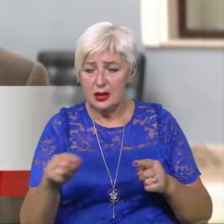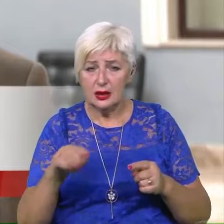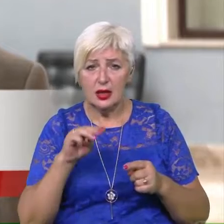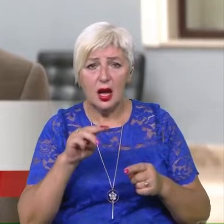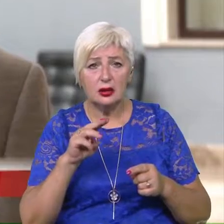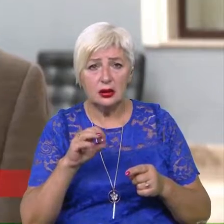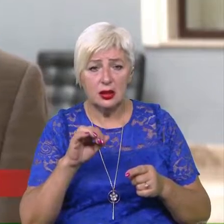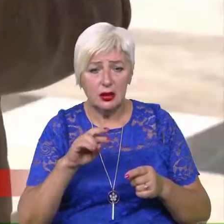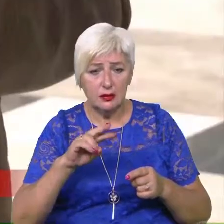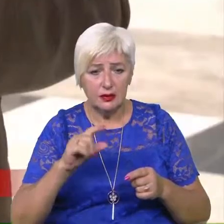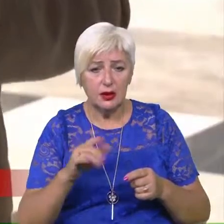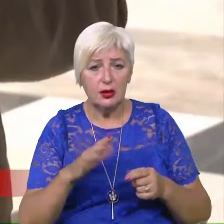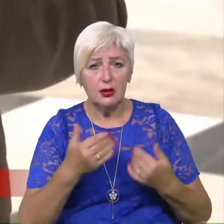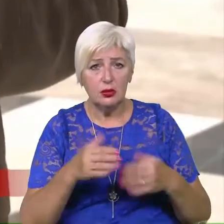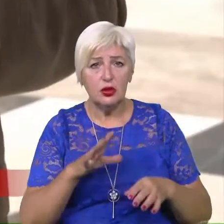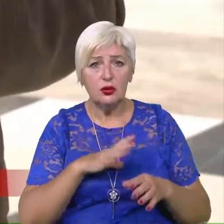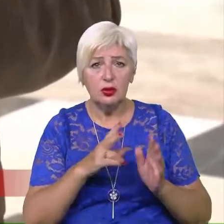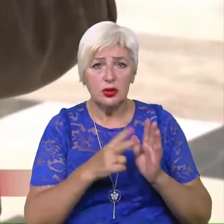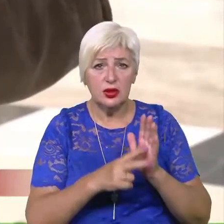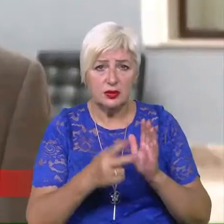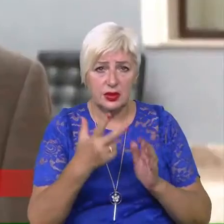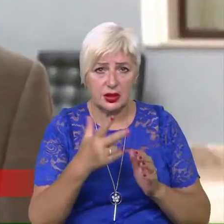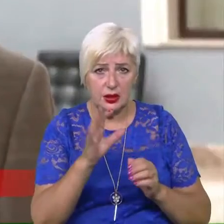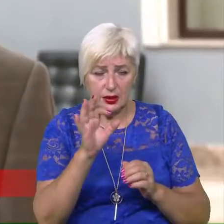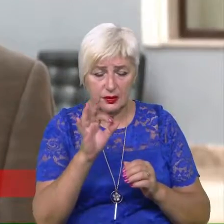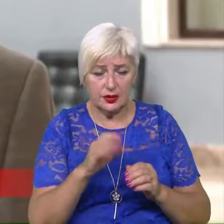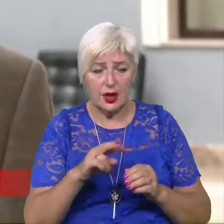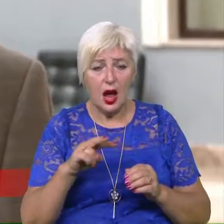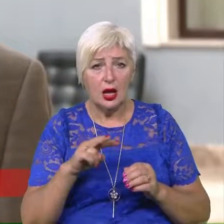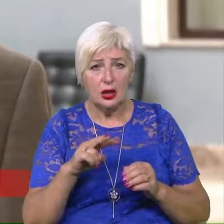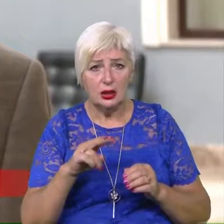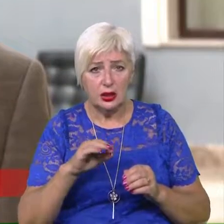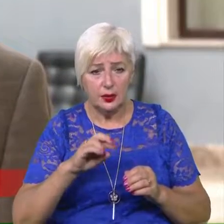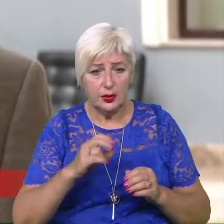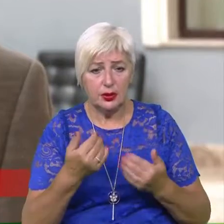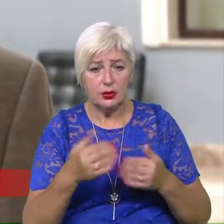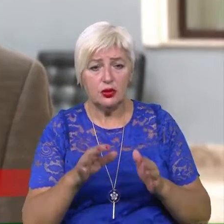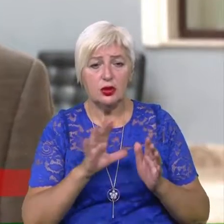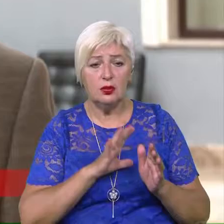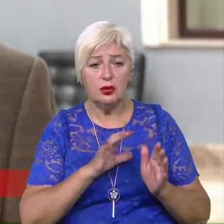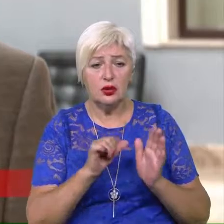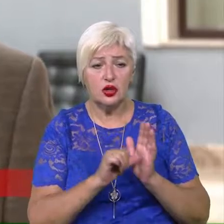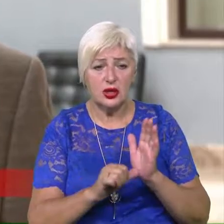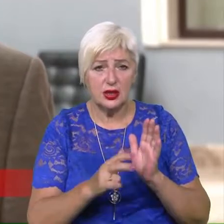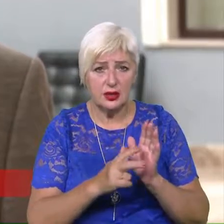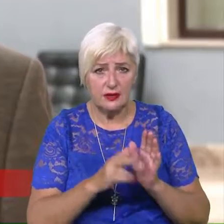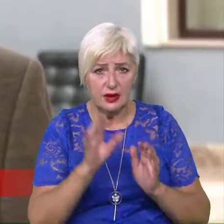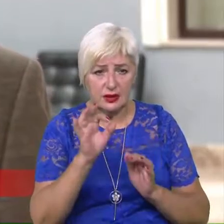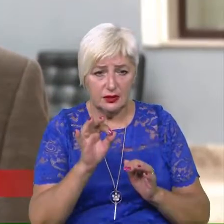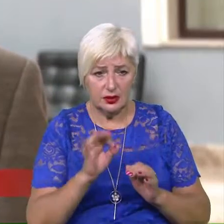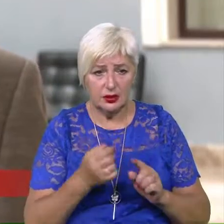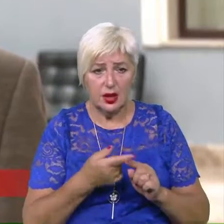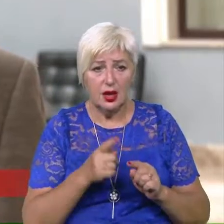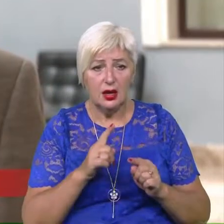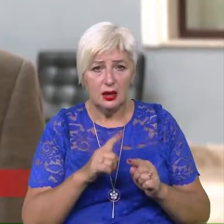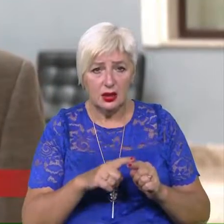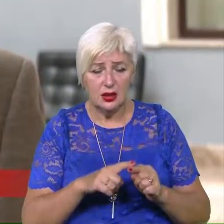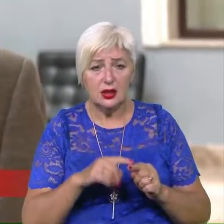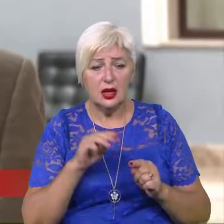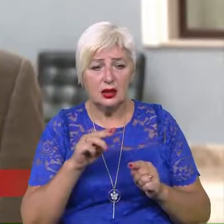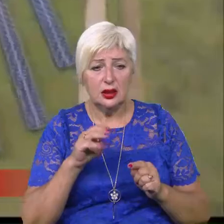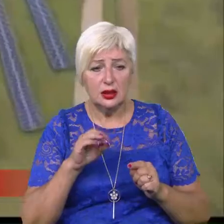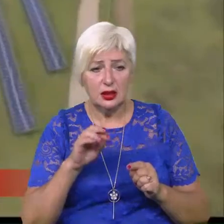вже було 73%, за липень вже було 68%. І от ця тенденція, вона